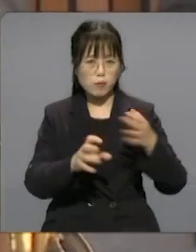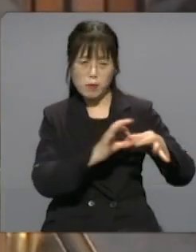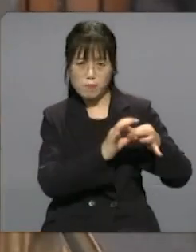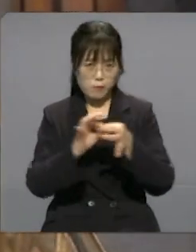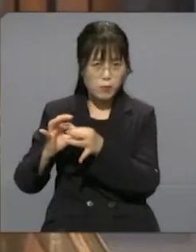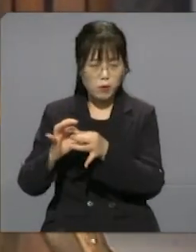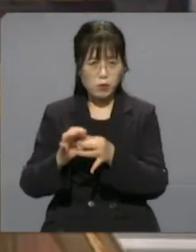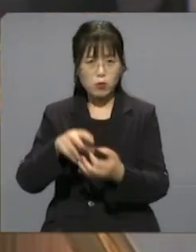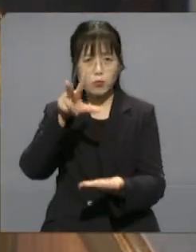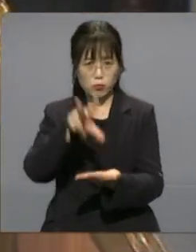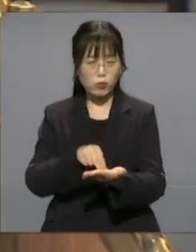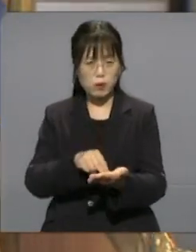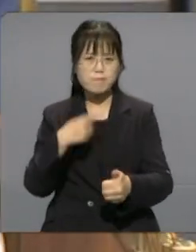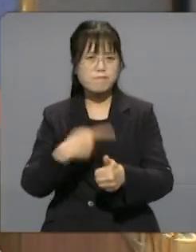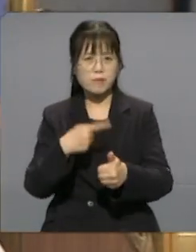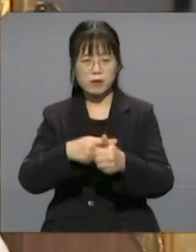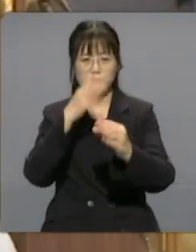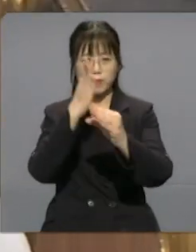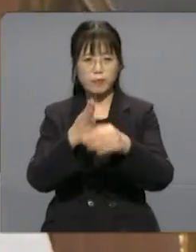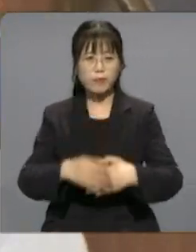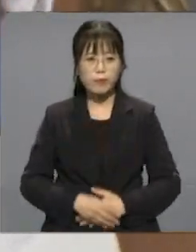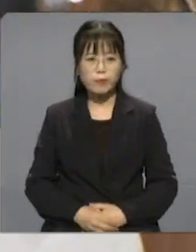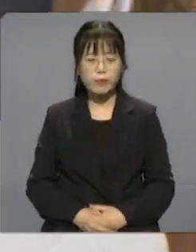문제로 번지고 있다고 비판했습니다.